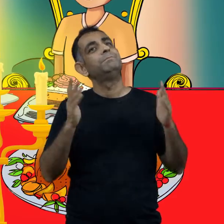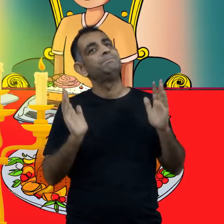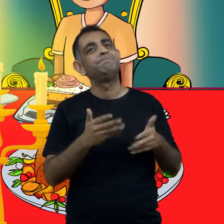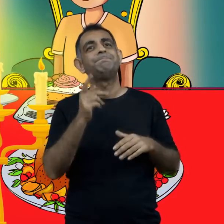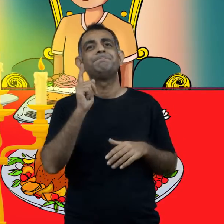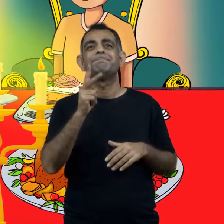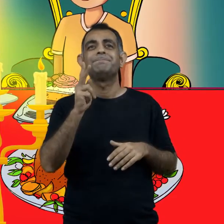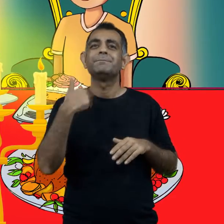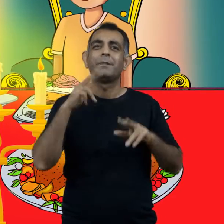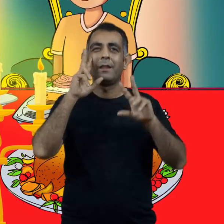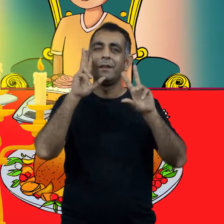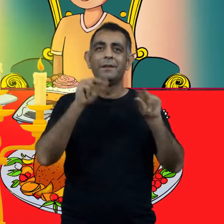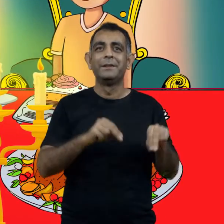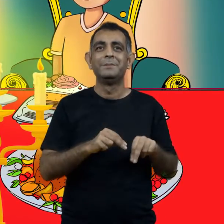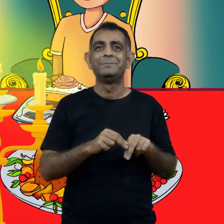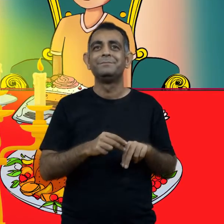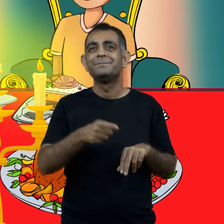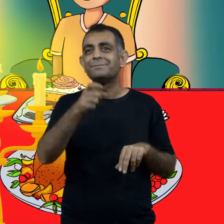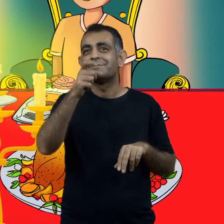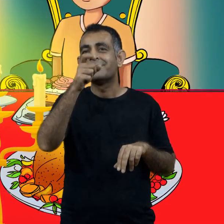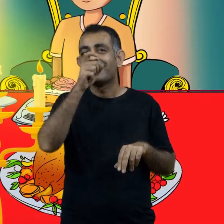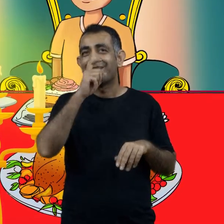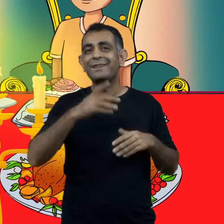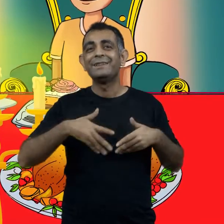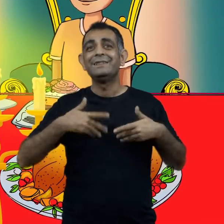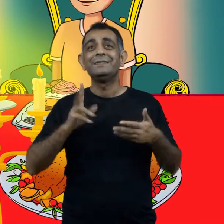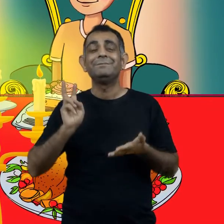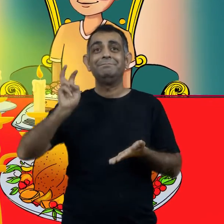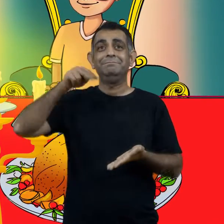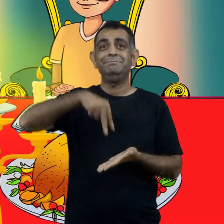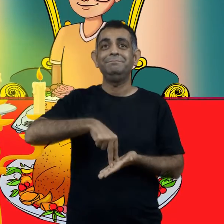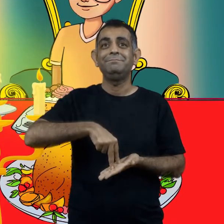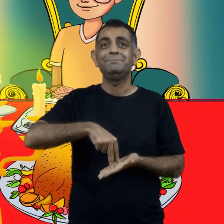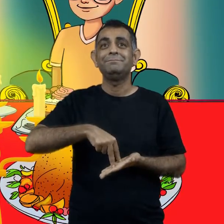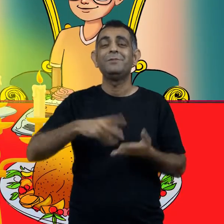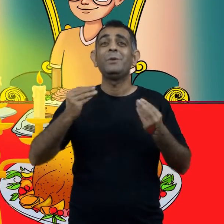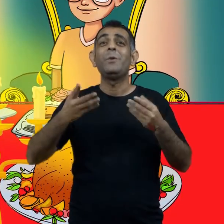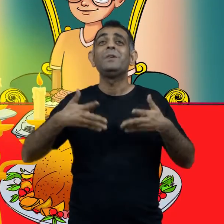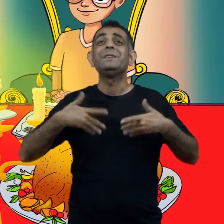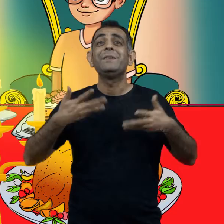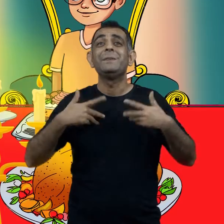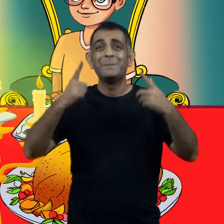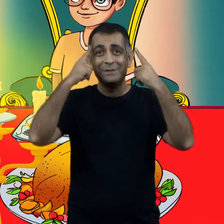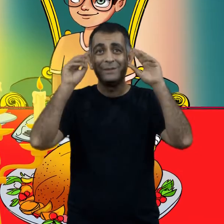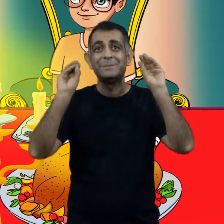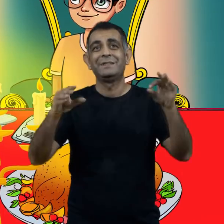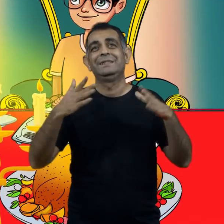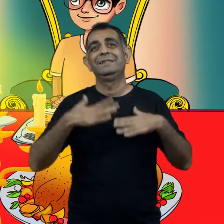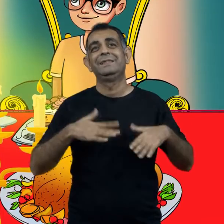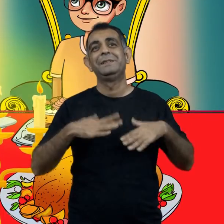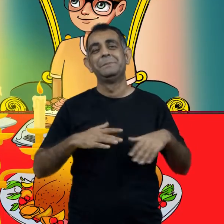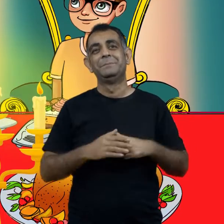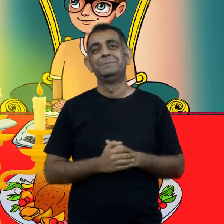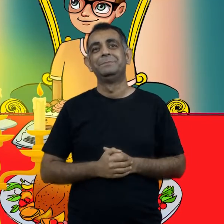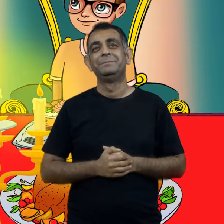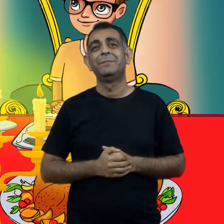istemeyiz. O halde birkaç gün daha kalalım. Kraliçe sevinçle ayağa kalkarak... Çok sevindiğimi